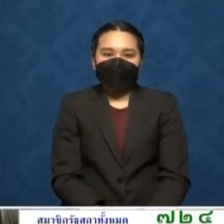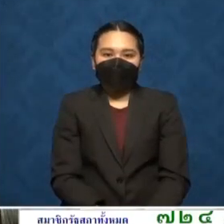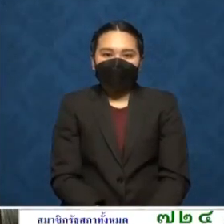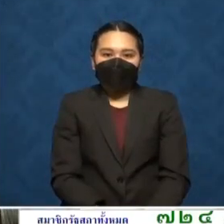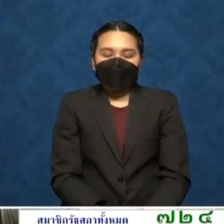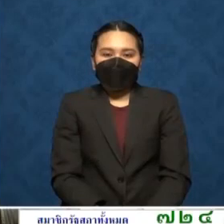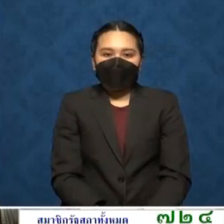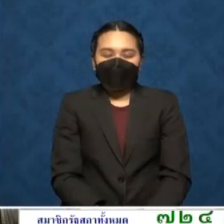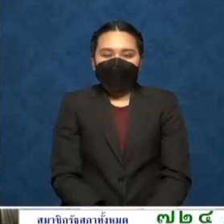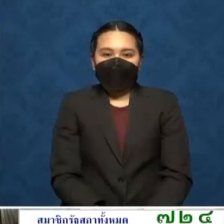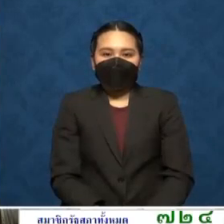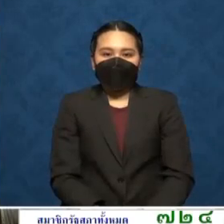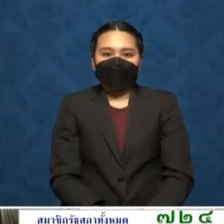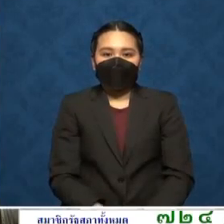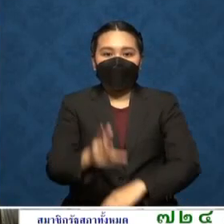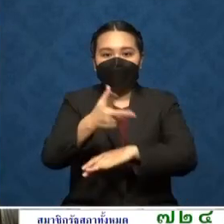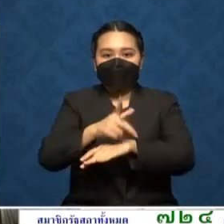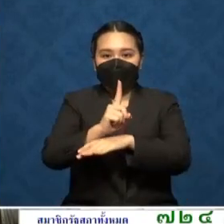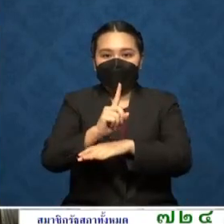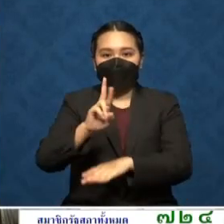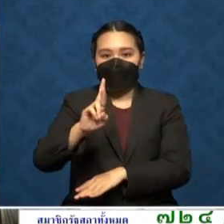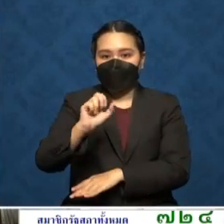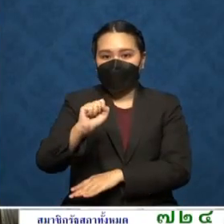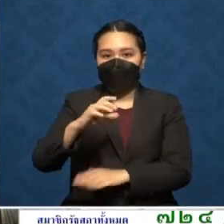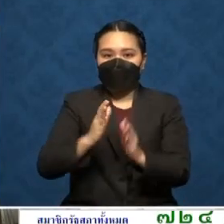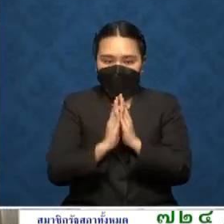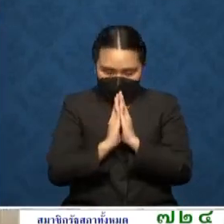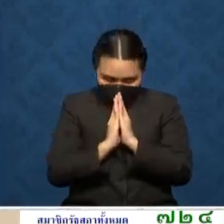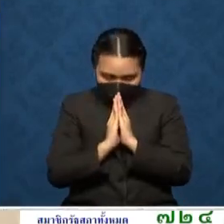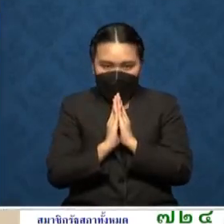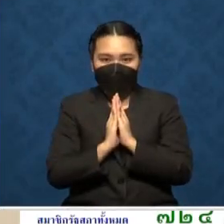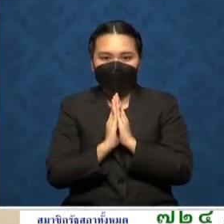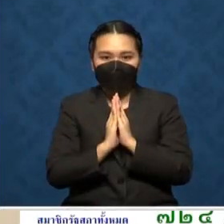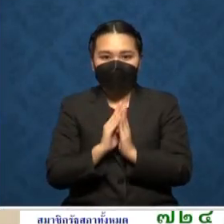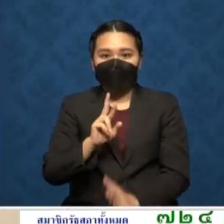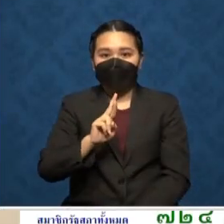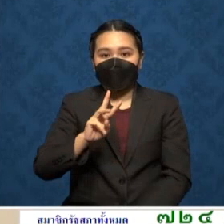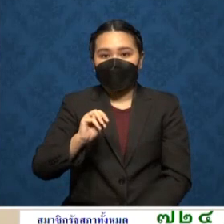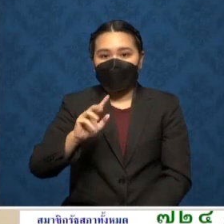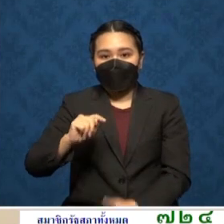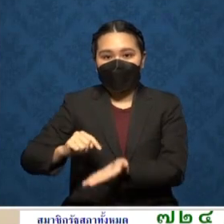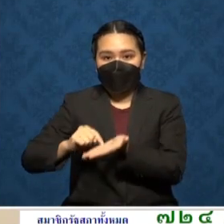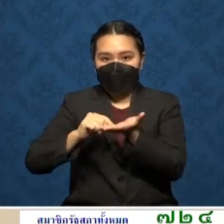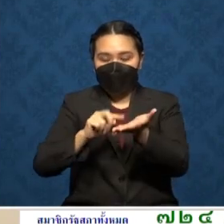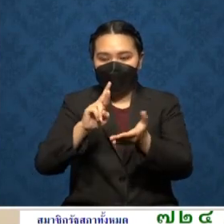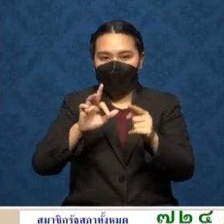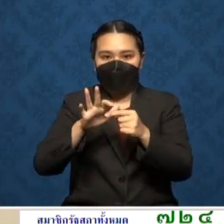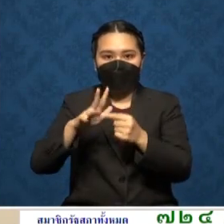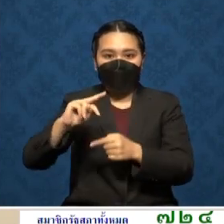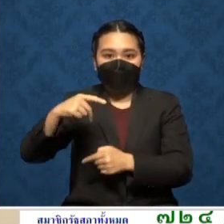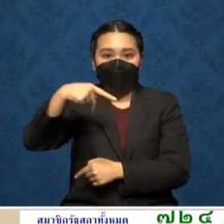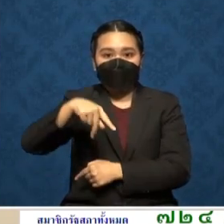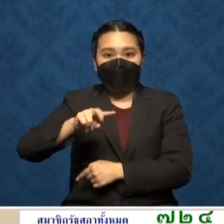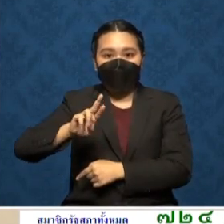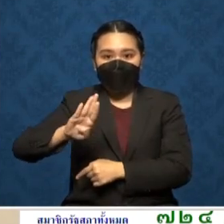กราบเรียนท่านประธานรัฐสภาที่เคารพคณะรัฐมนตรีขอเสนอร่างพระราชบัญญัติการปฏิบัติราช